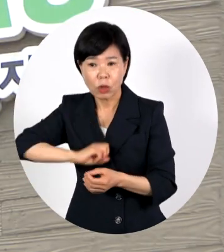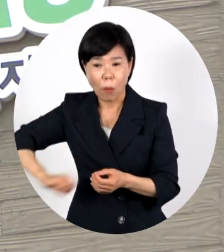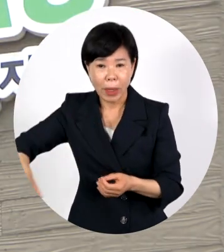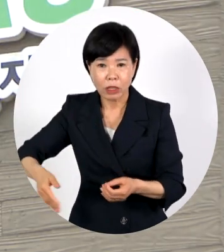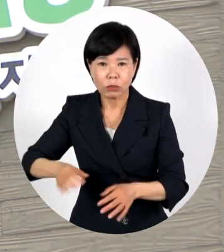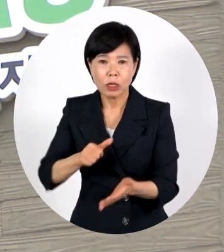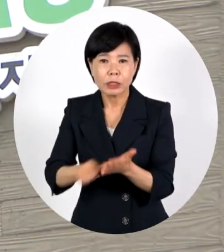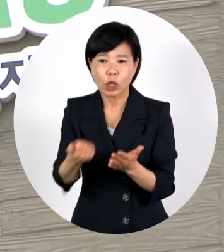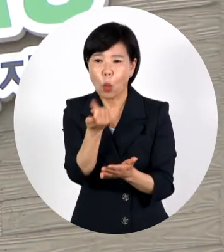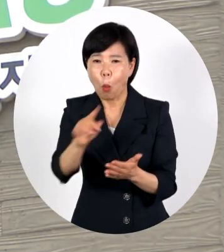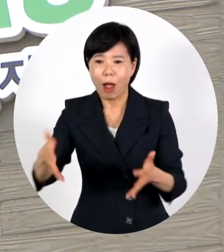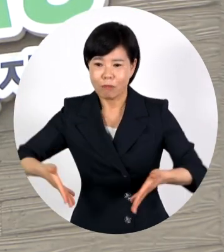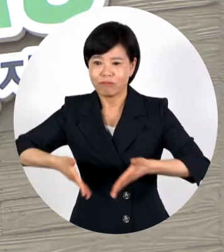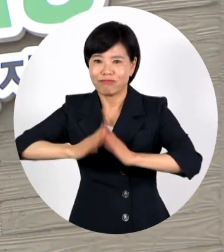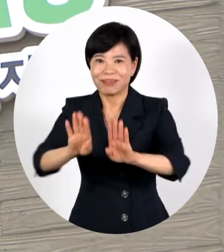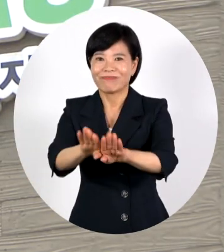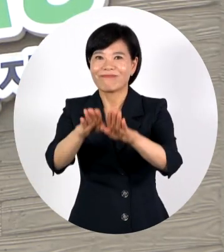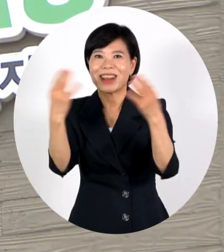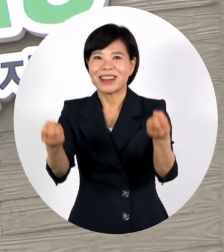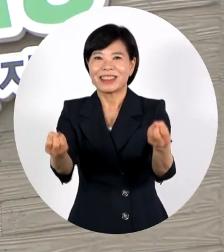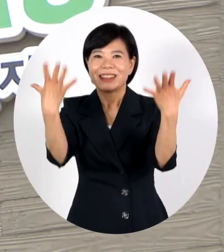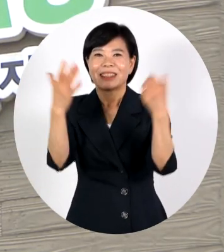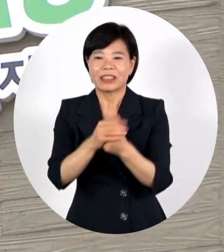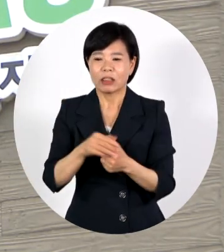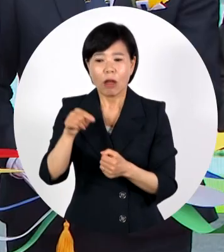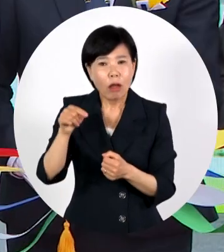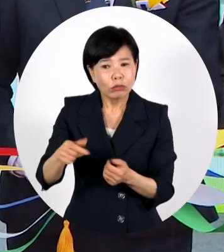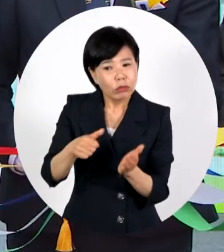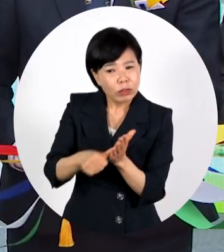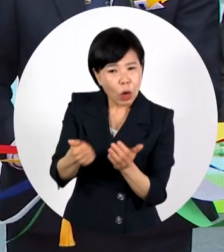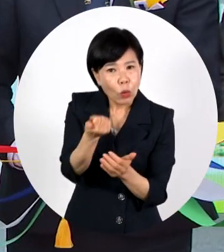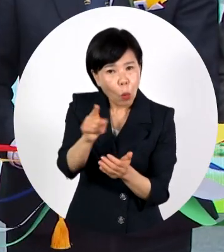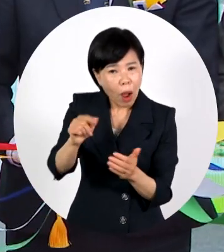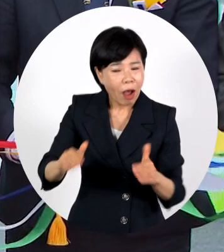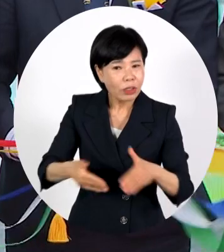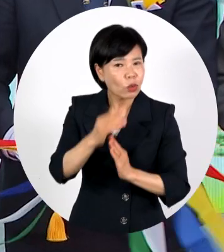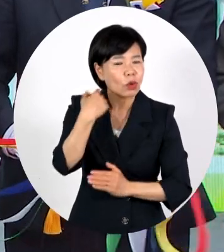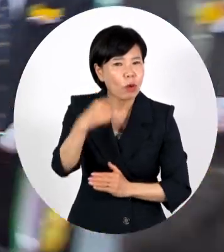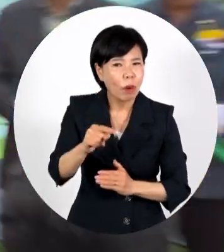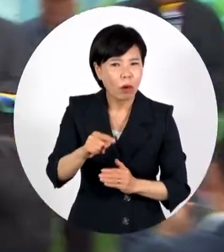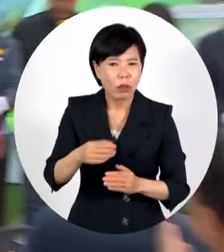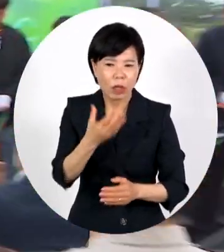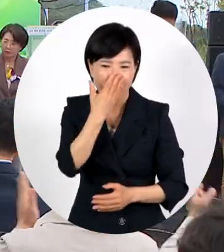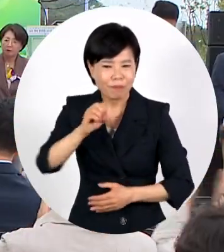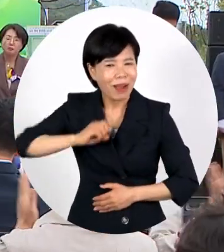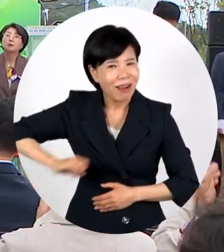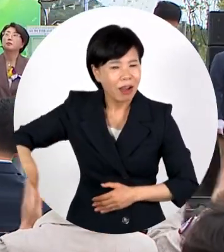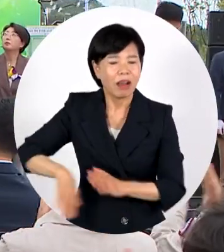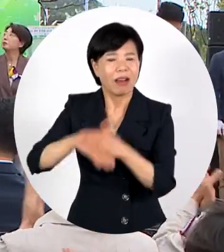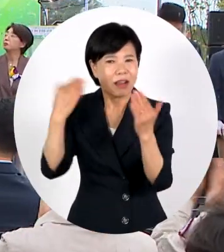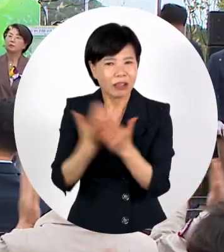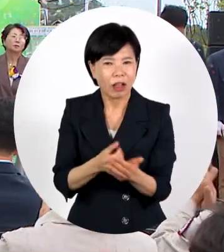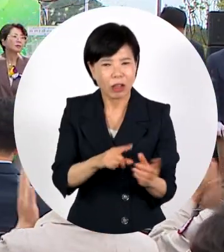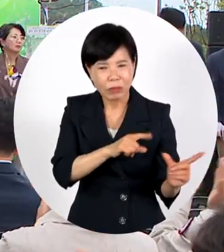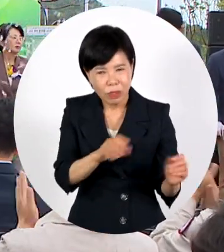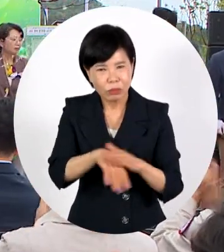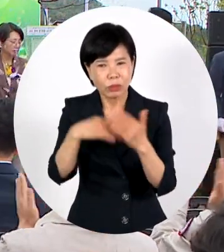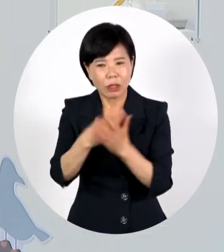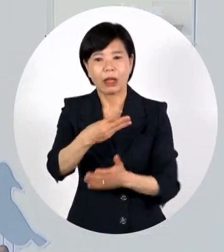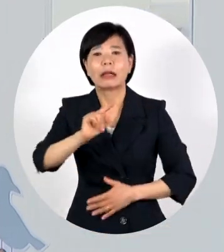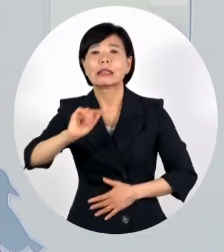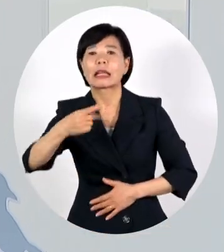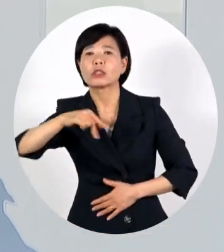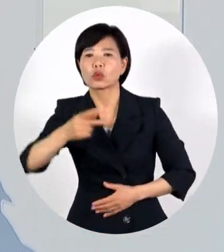자원화시설 준공식을 개최했는데요. 광역 음식물류 폐기물 자원화시설은 폐기물 처리뿐만 아니라 자원순환과